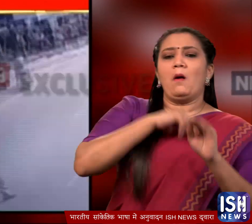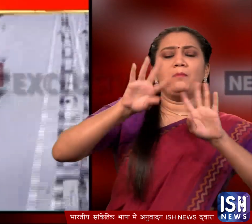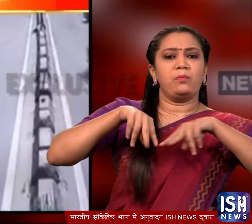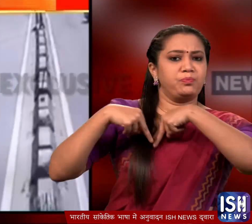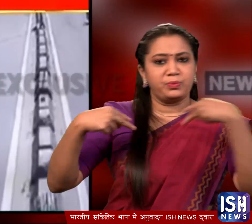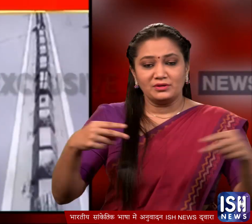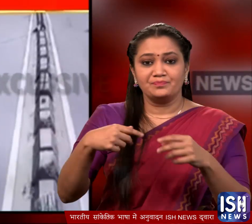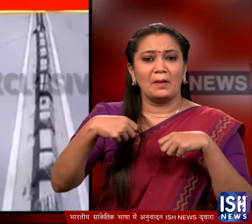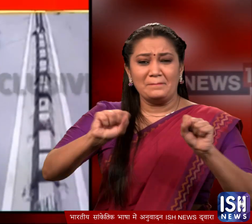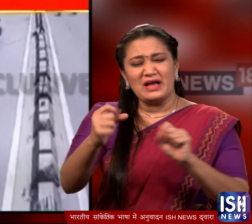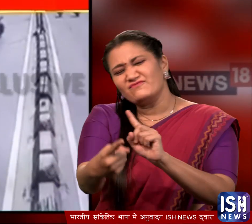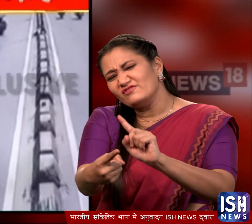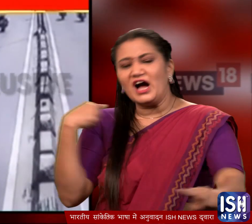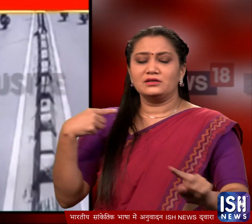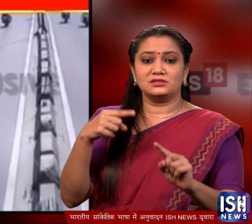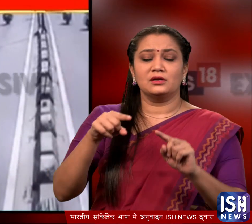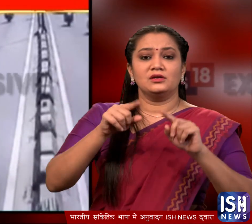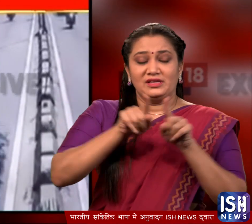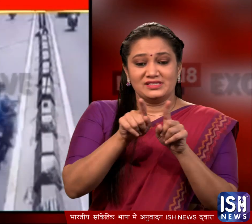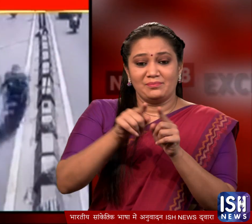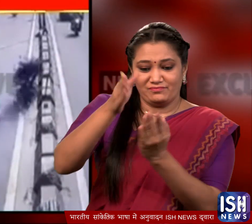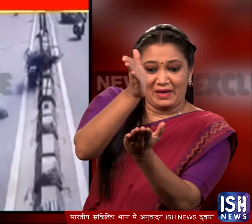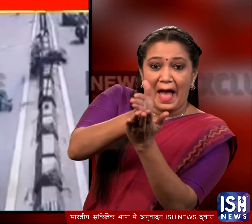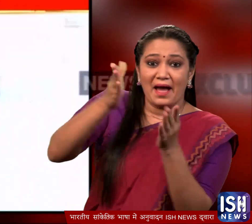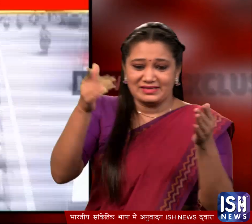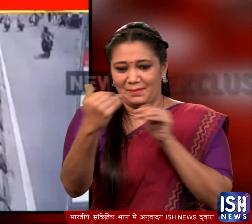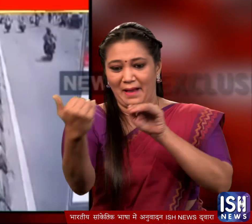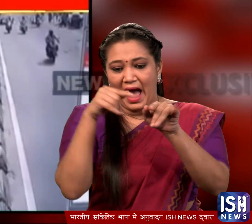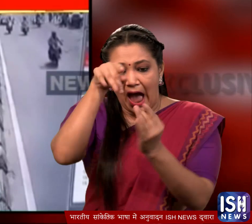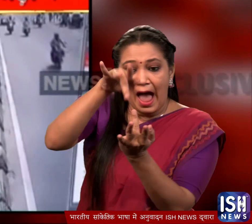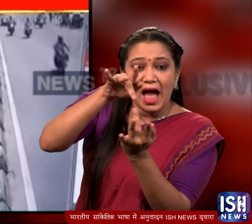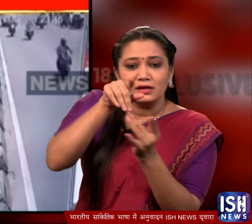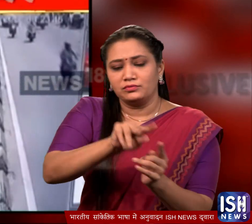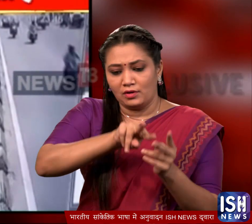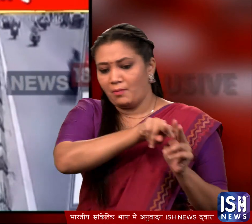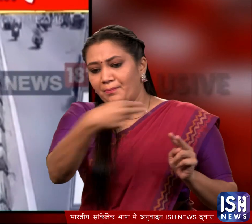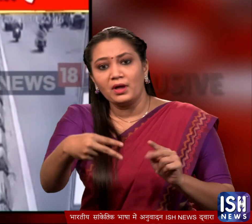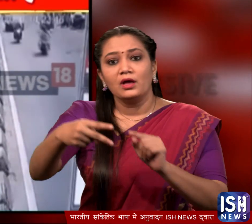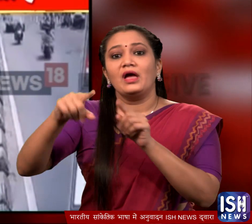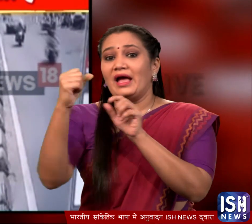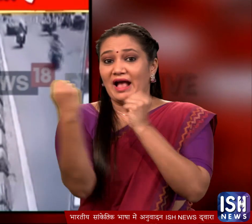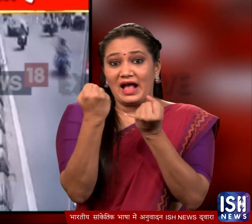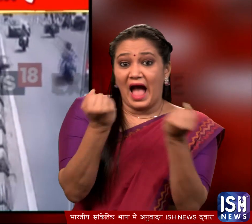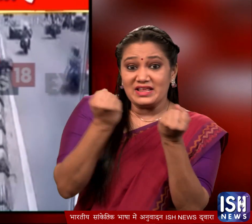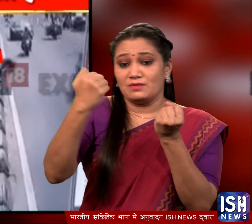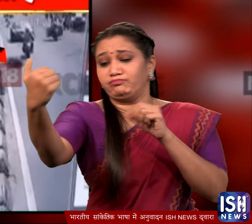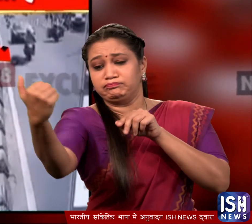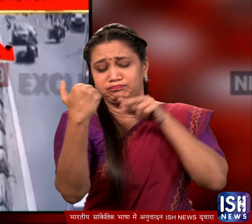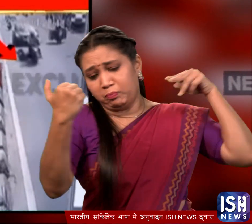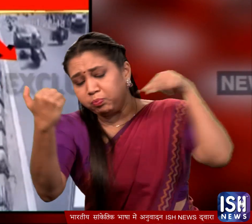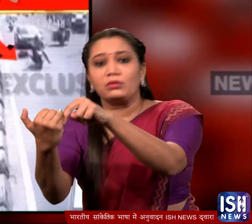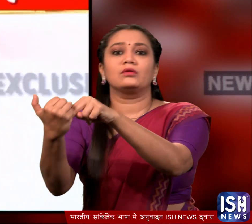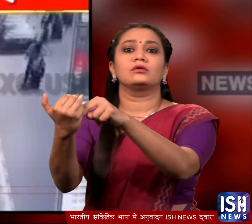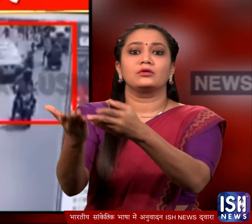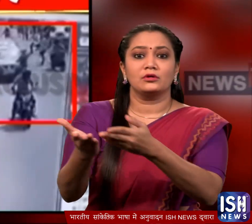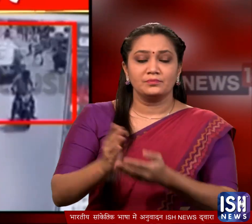दी। बाइक की रफ्तार इतनी तेज थी कि मोटरसाइकिल सवार डिवाइडर से टकराते हुए सड़क के दूसरी तरफ पहुंच गया और वहां से गुजर रही गाड़ी के